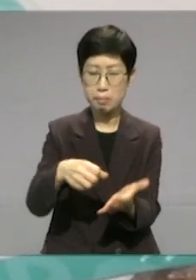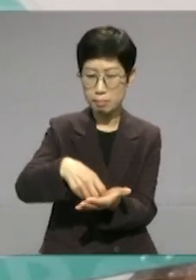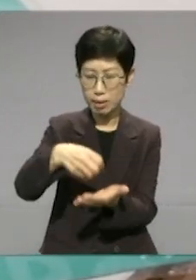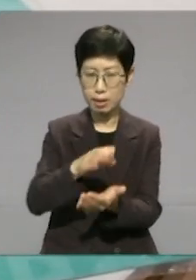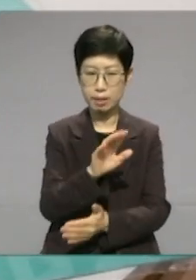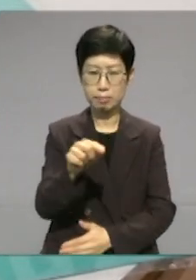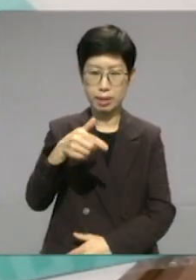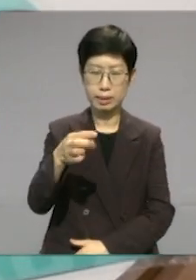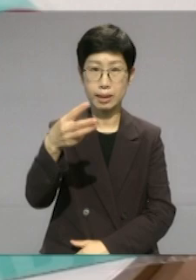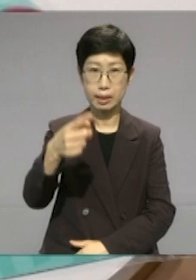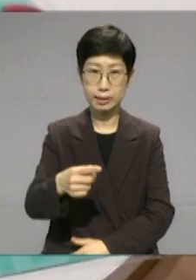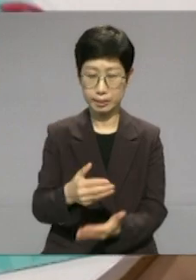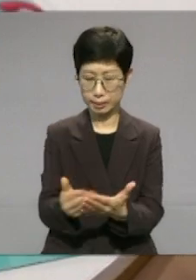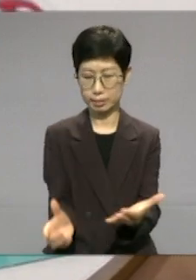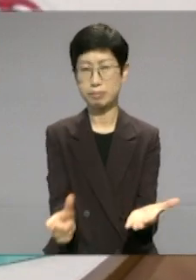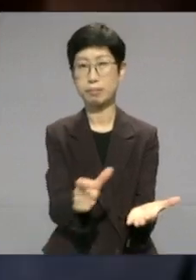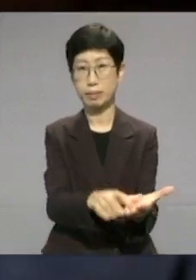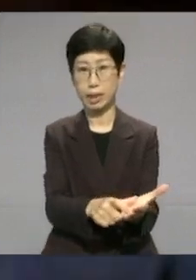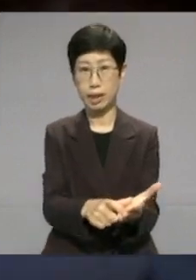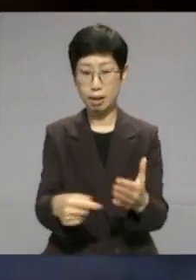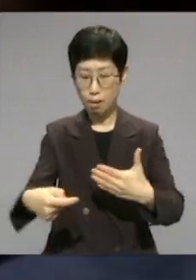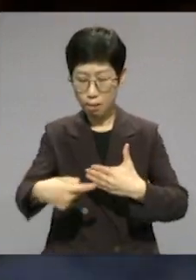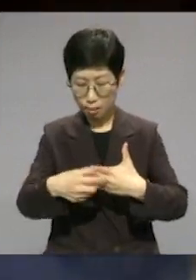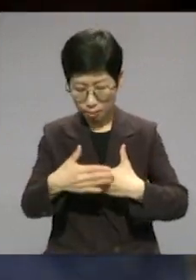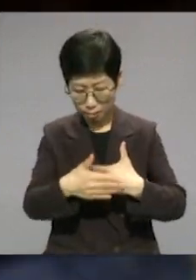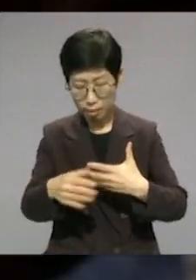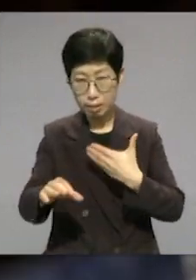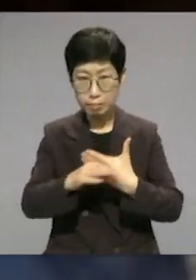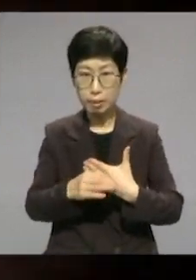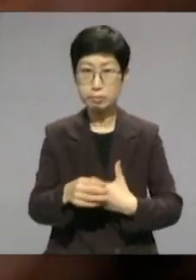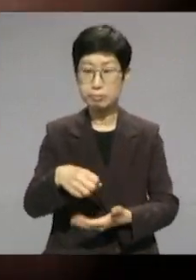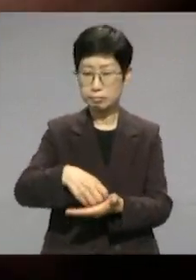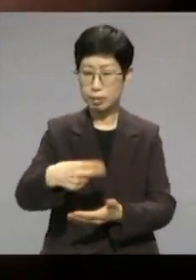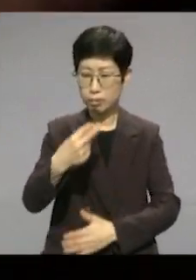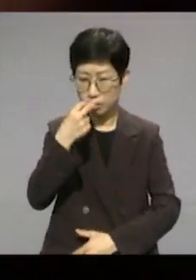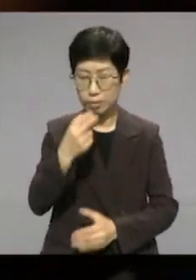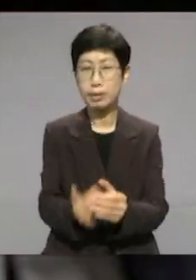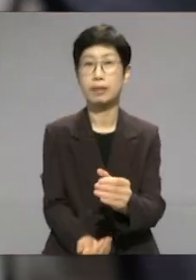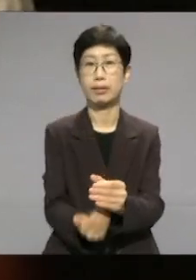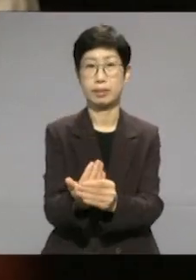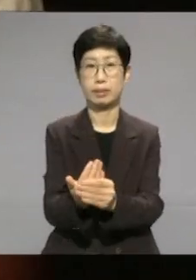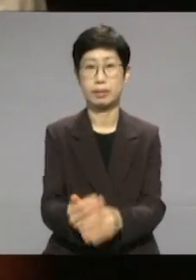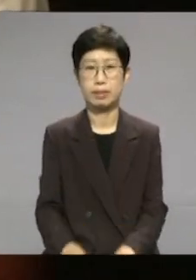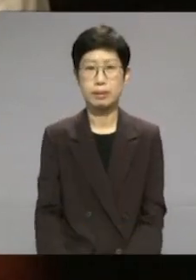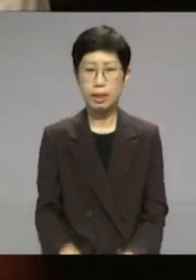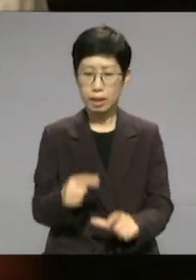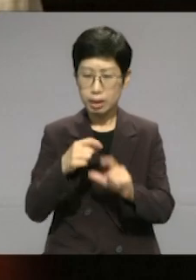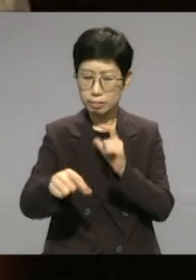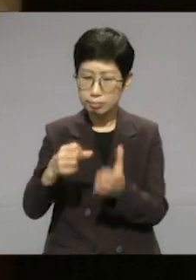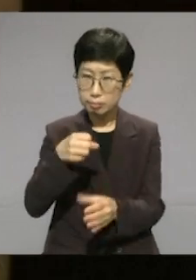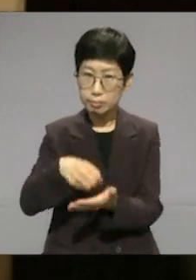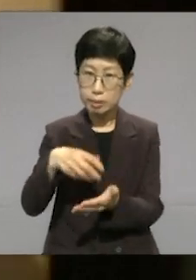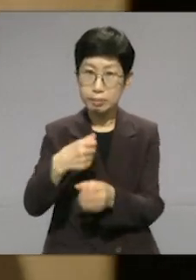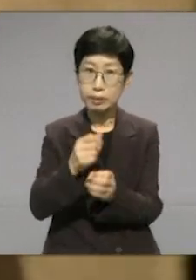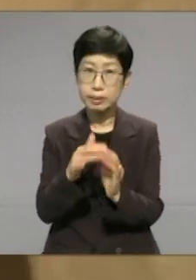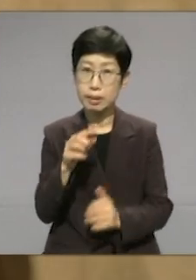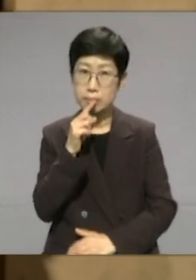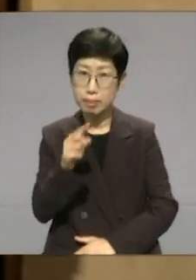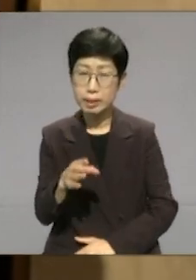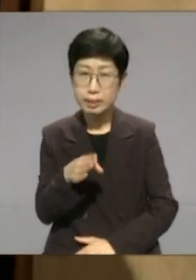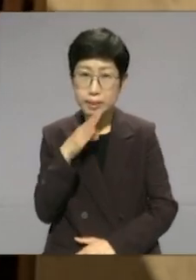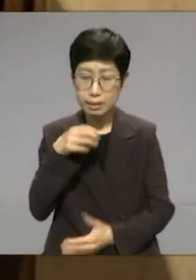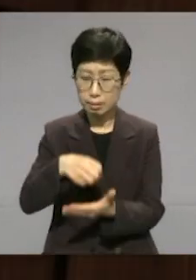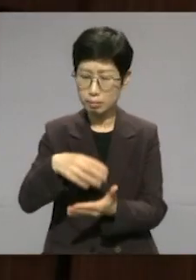새겨진 우표인데요. 겉면을 문지르면 바게트 냄새가 나는 것이 특징입니다. 일부 제빵사들은 우표에선 실제